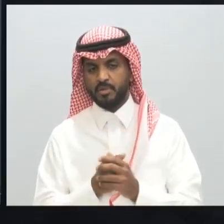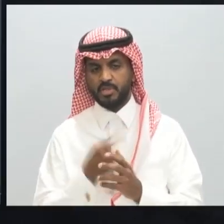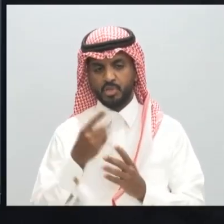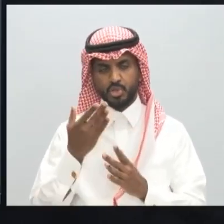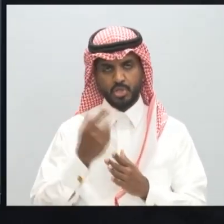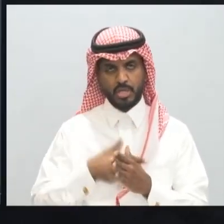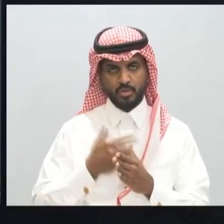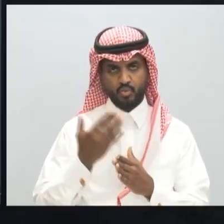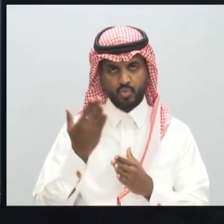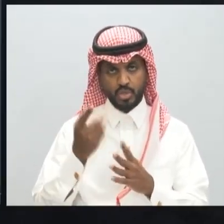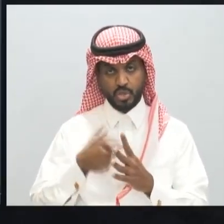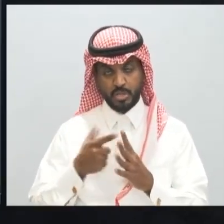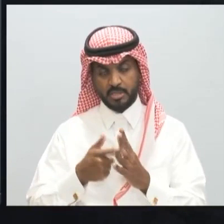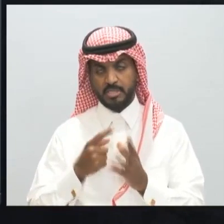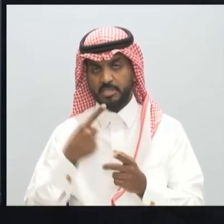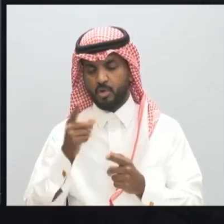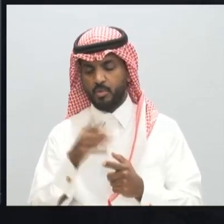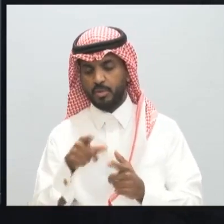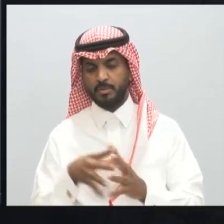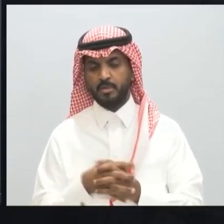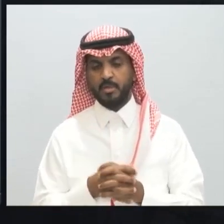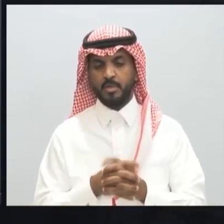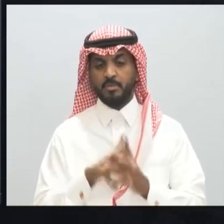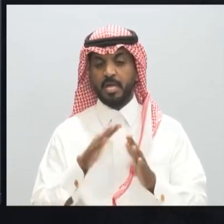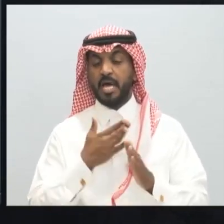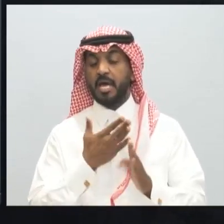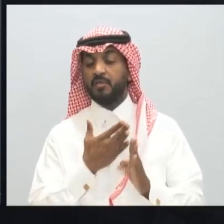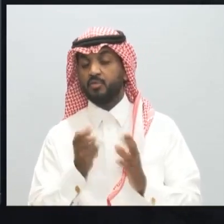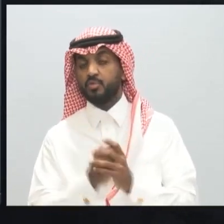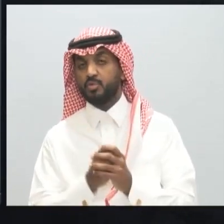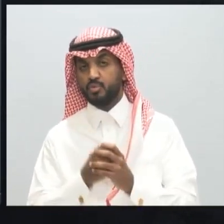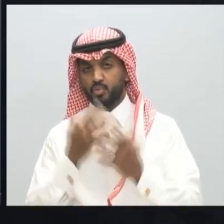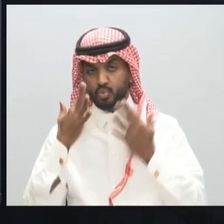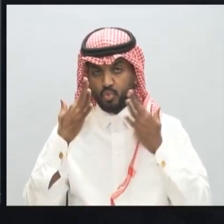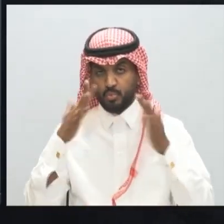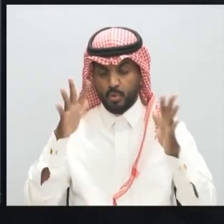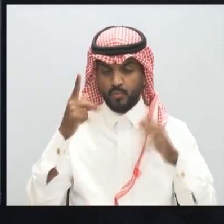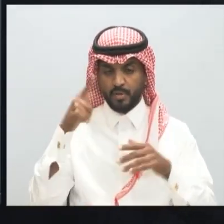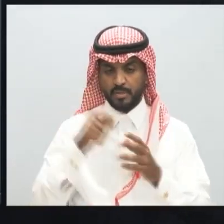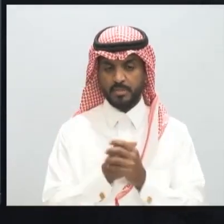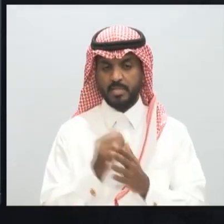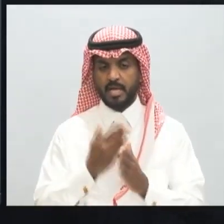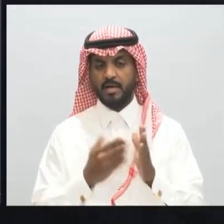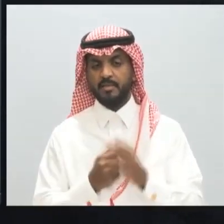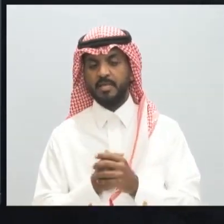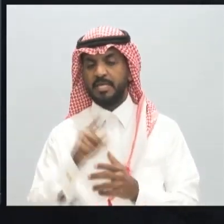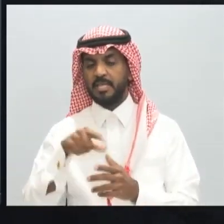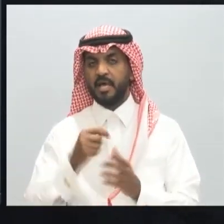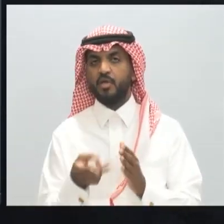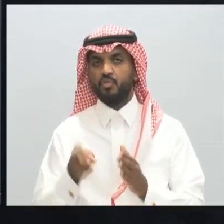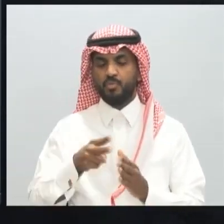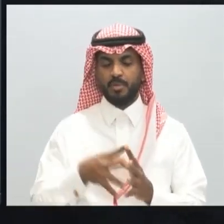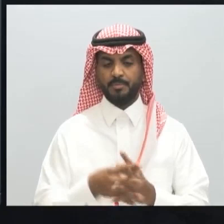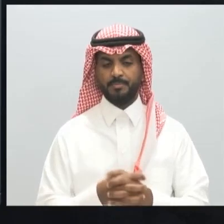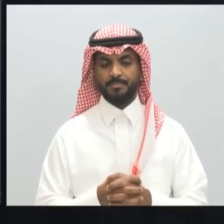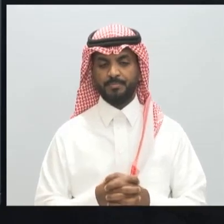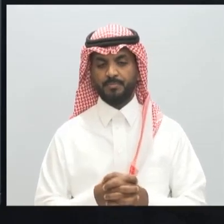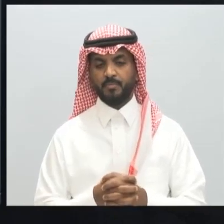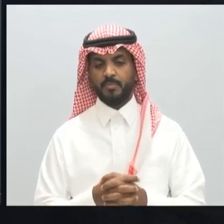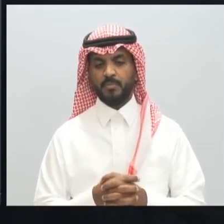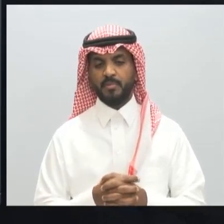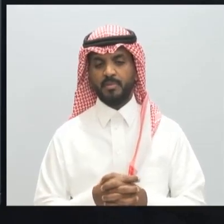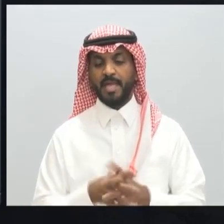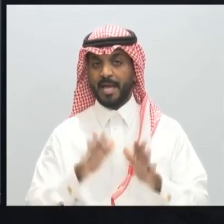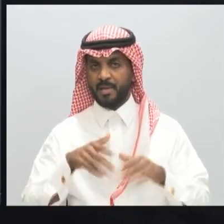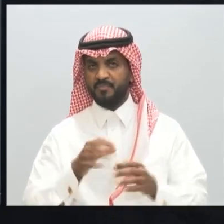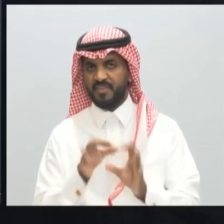او خطا من اكثر الطرق شيوعا لاتخاذ القرارات البرمجيه لبنت اذا وثم والتي